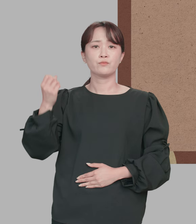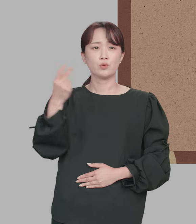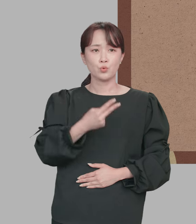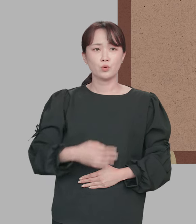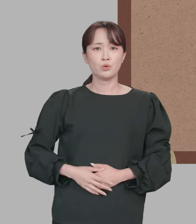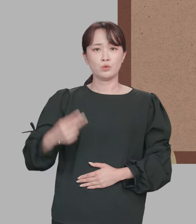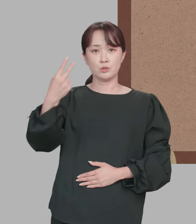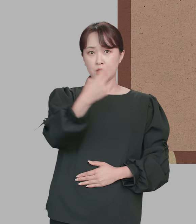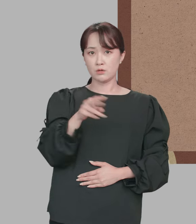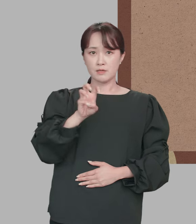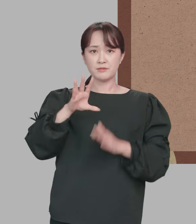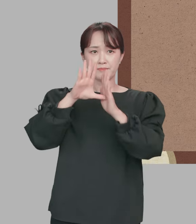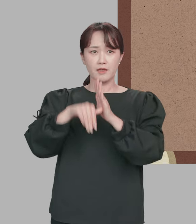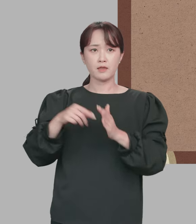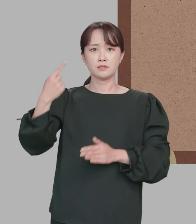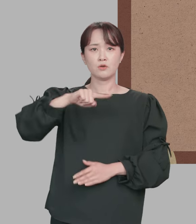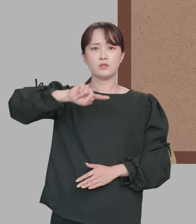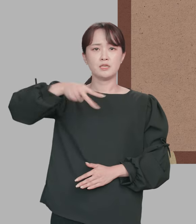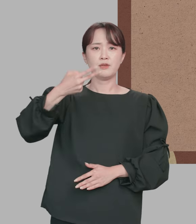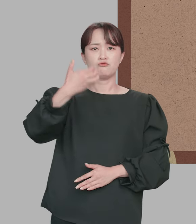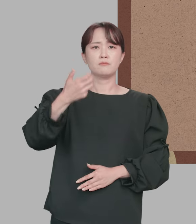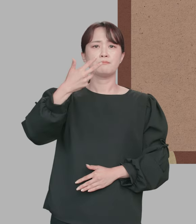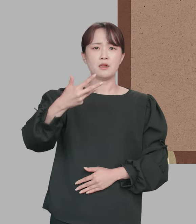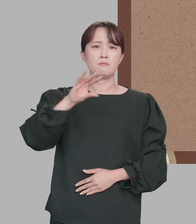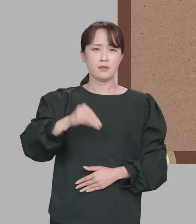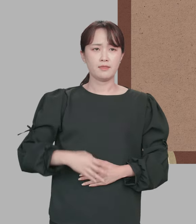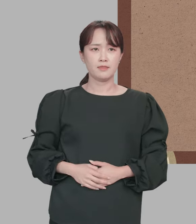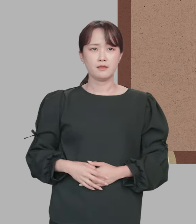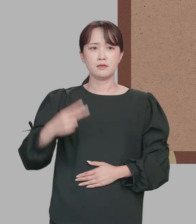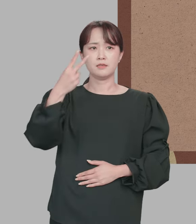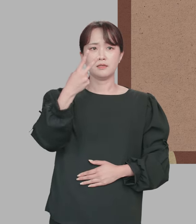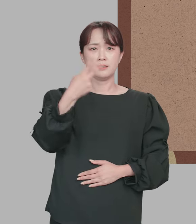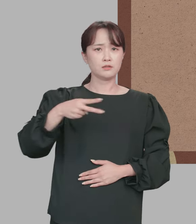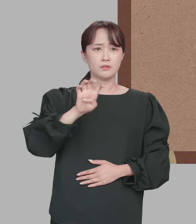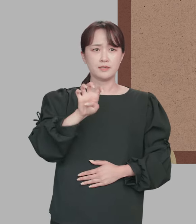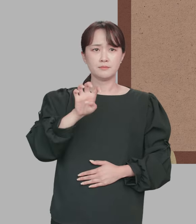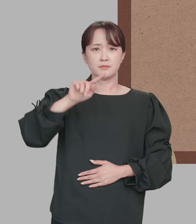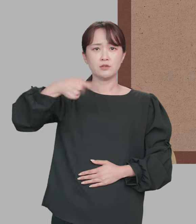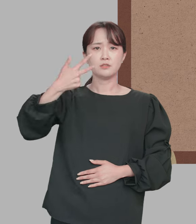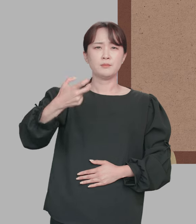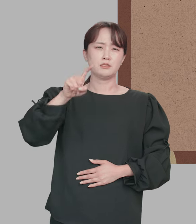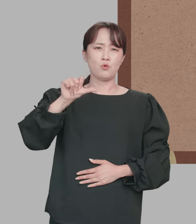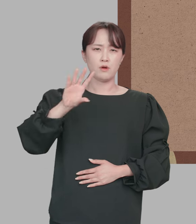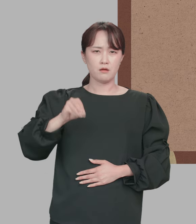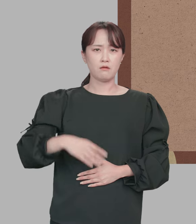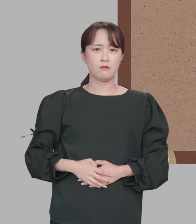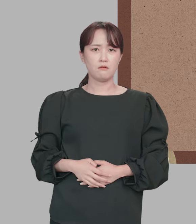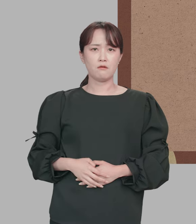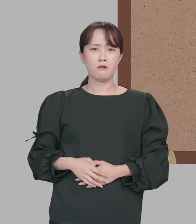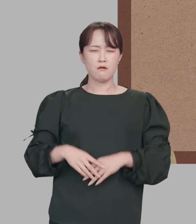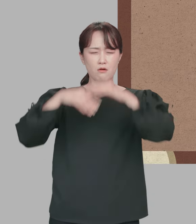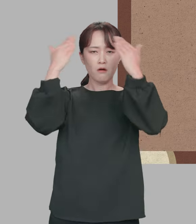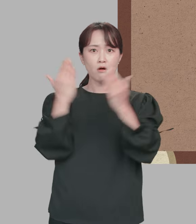게다가 2030년에는 1298만 명, 2040년에는 1715만 명으로 인구 대비 노인이